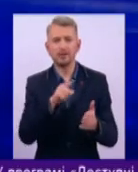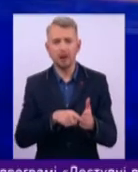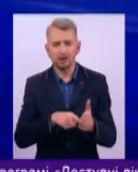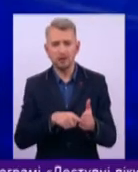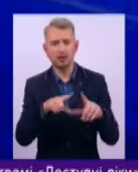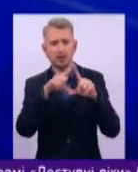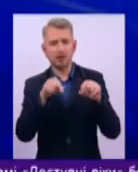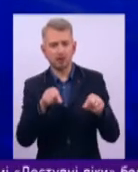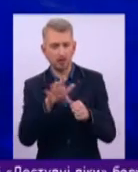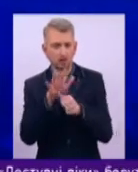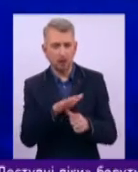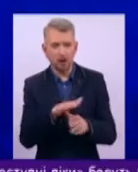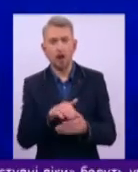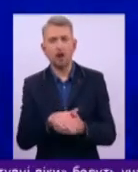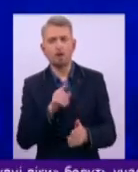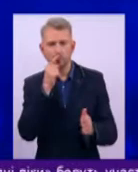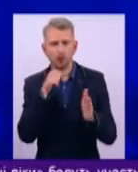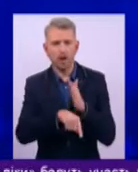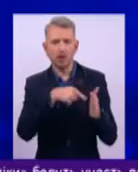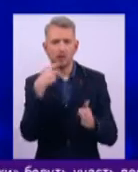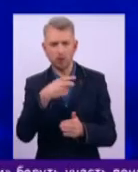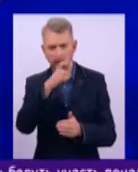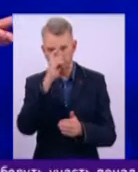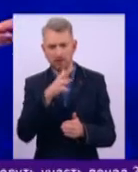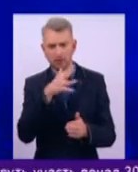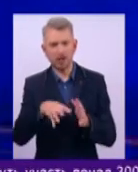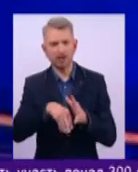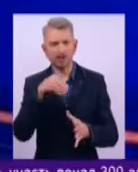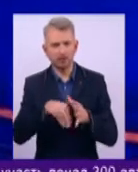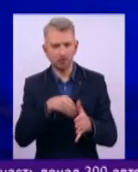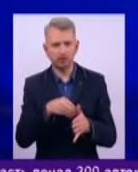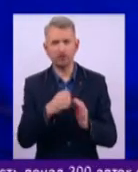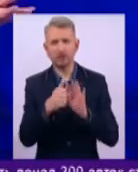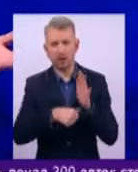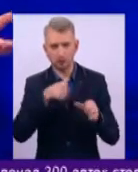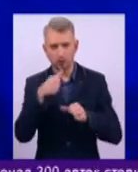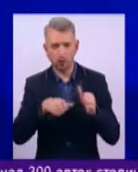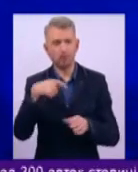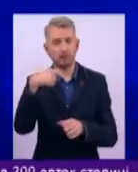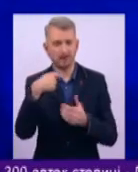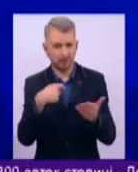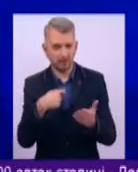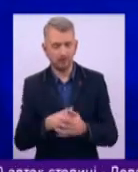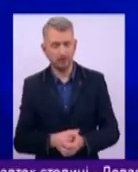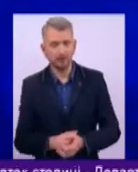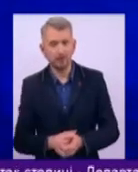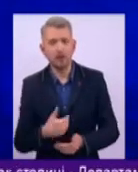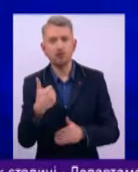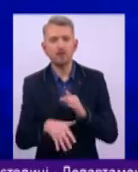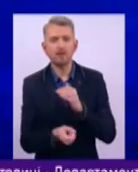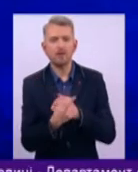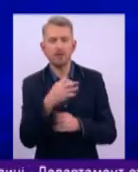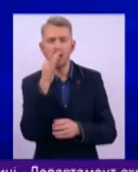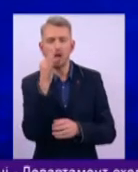Кремлінгейту, втручання Російської Федерації під час виборчих перегонів 16-го року президентських в Сполучених Штатах. Вже з'явилася